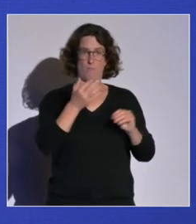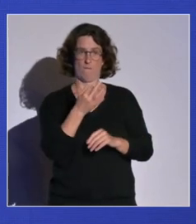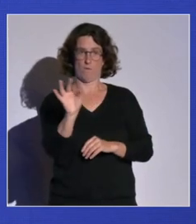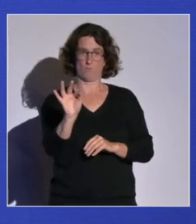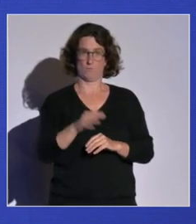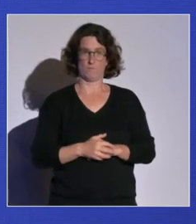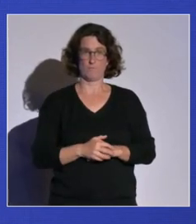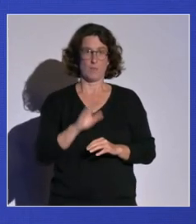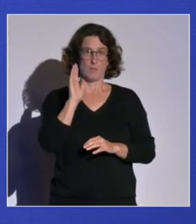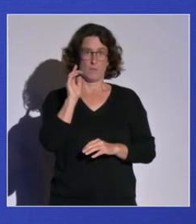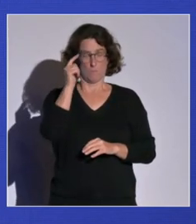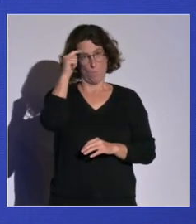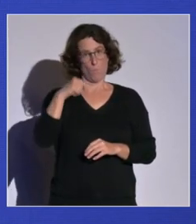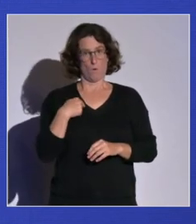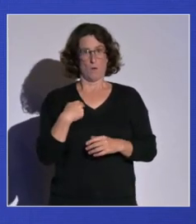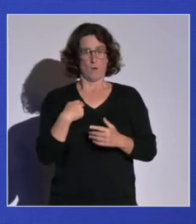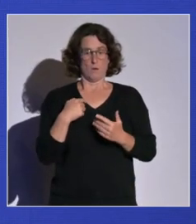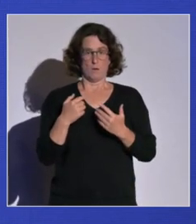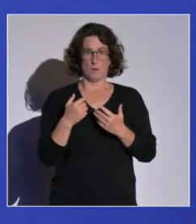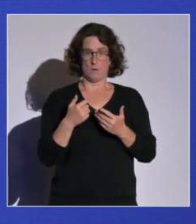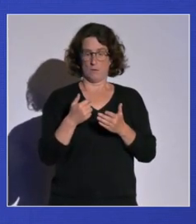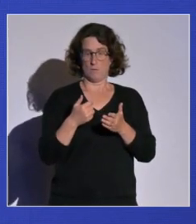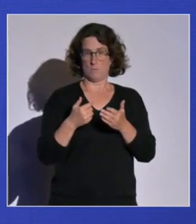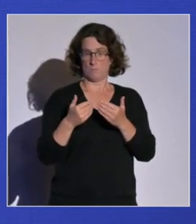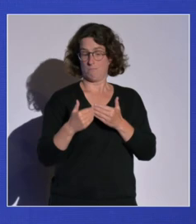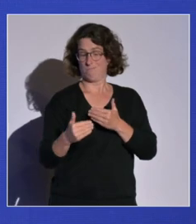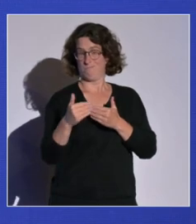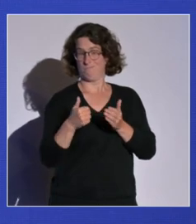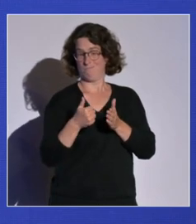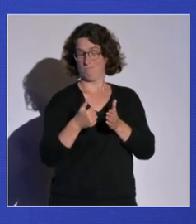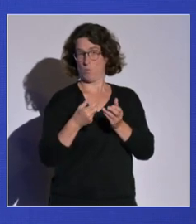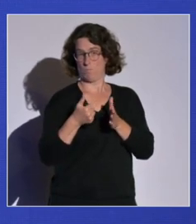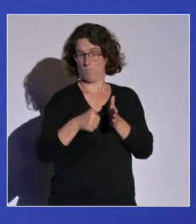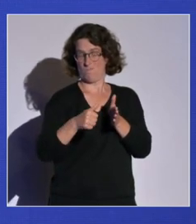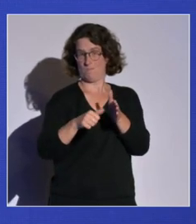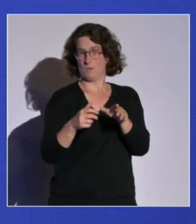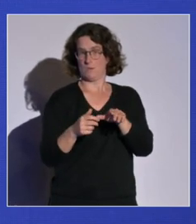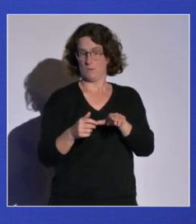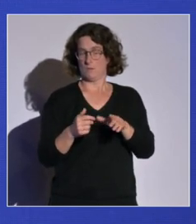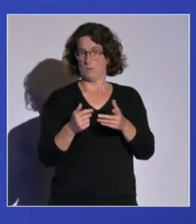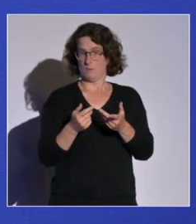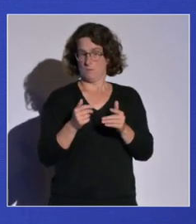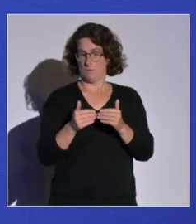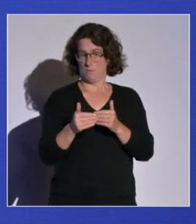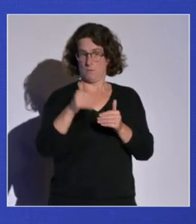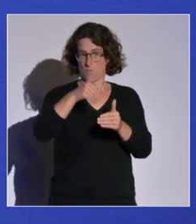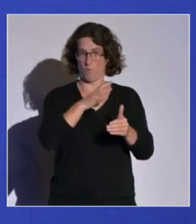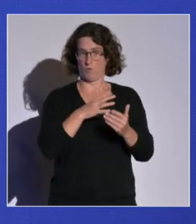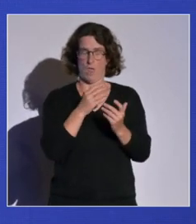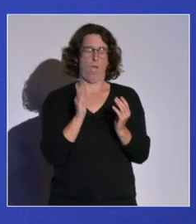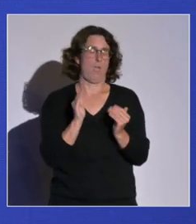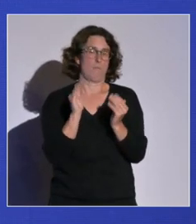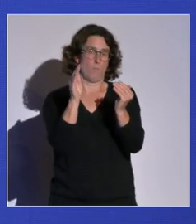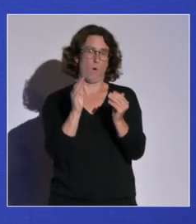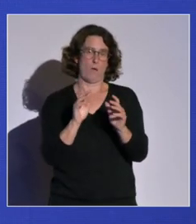viennent sont pleins d'espoir. Et il est de notre devoir de le transmettre à la société française.